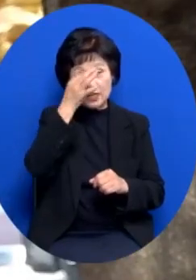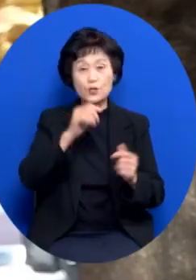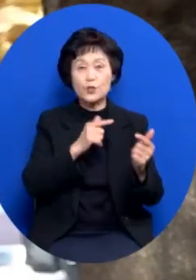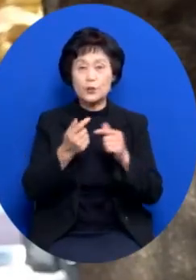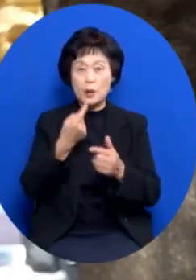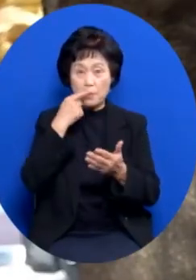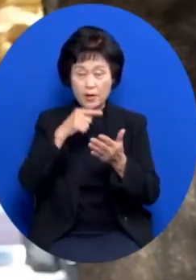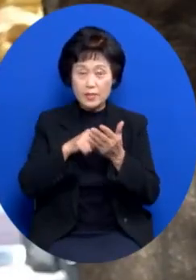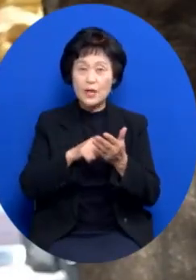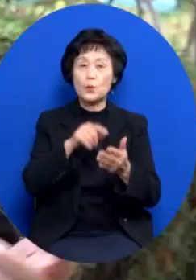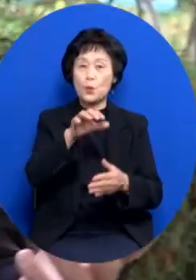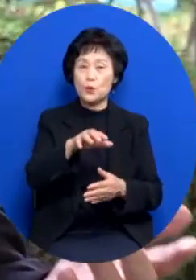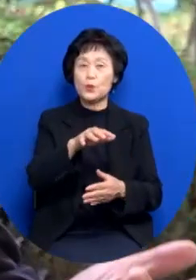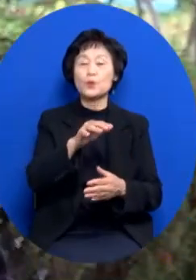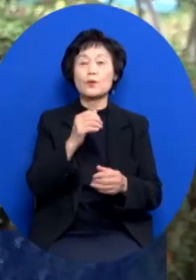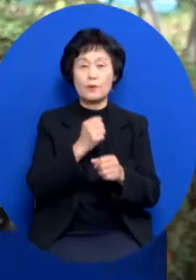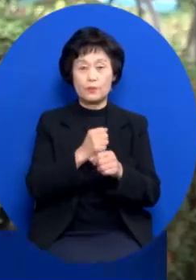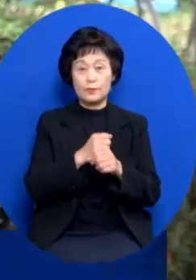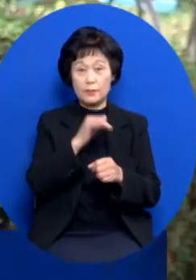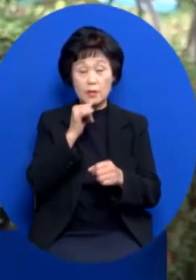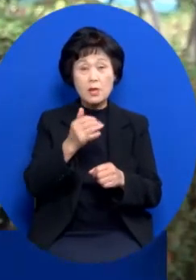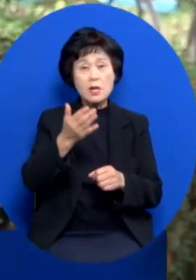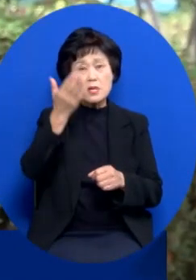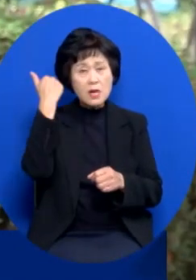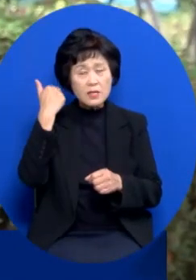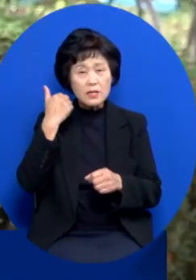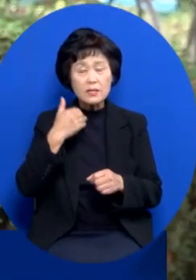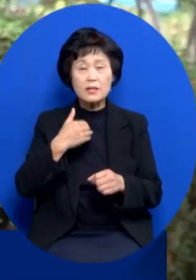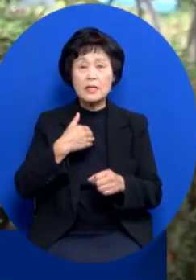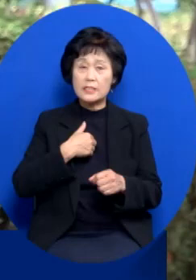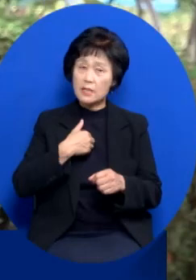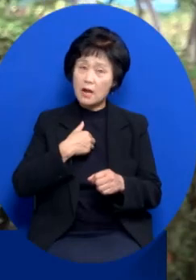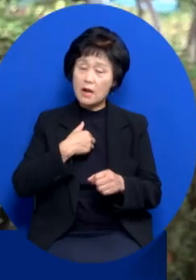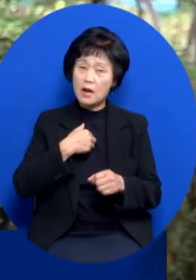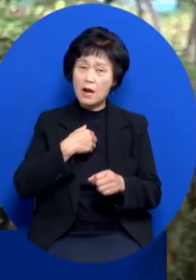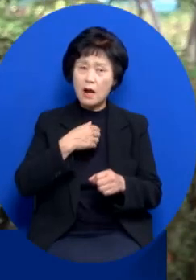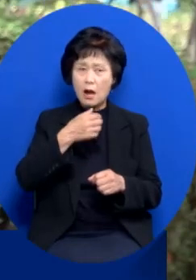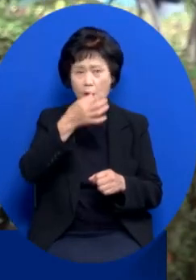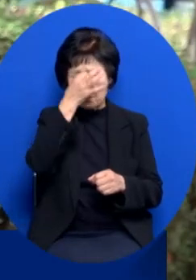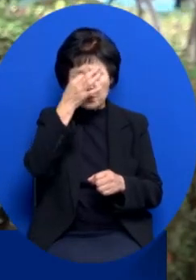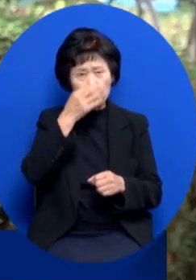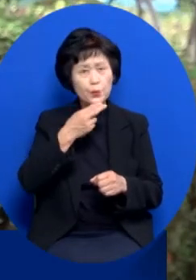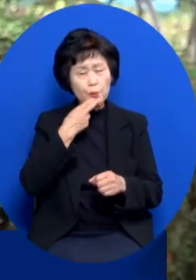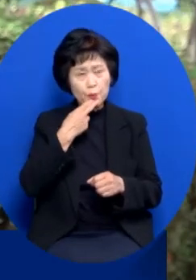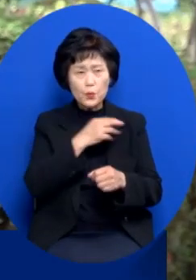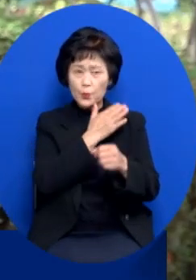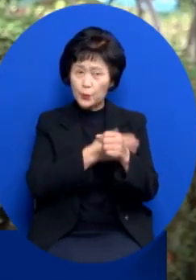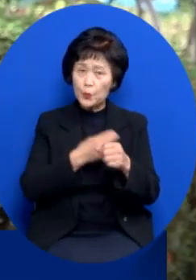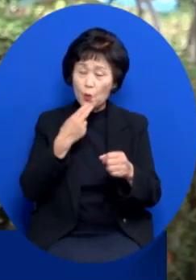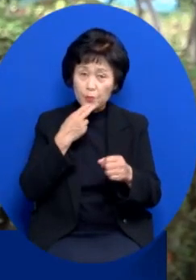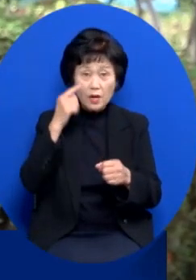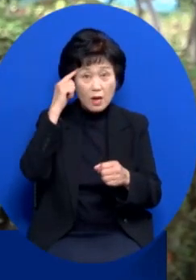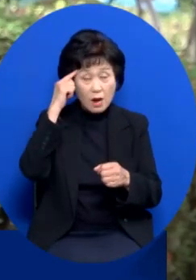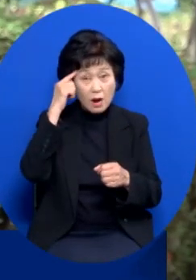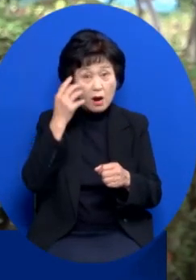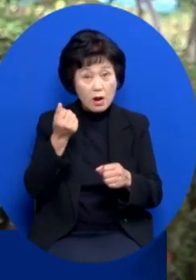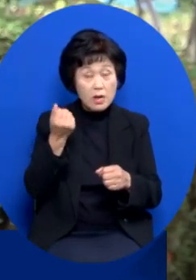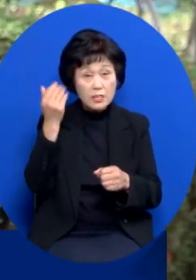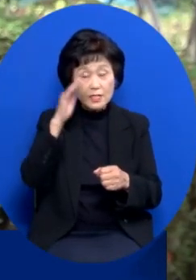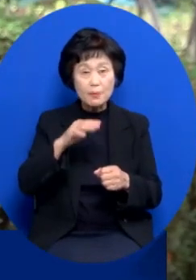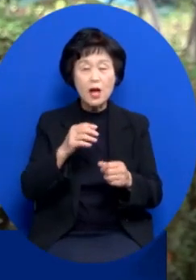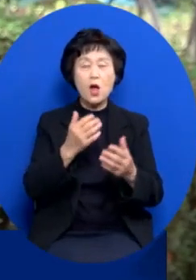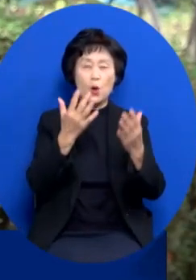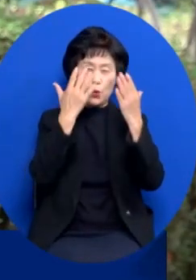강조했습니다. 그 친구가 자기는 전혀 이런 능력이, 재능이 없는 줄 알았는데 자기가 교도소에서 이걸 발견했다는